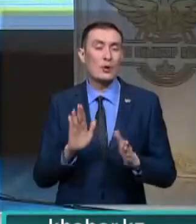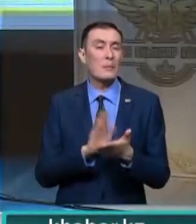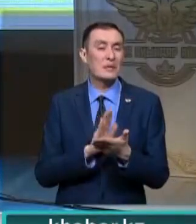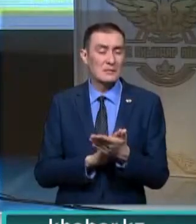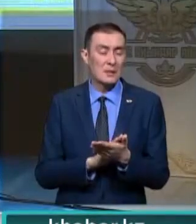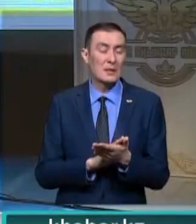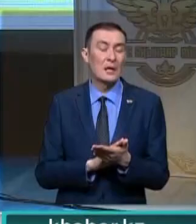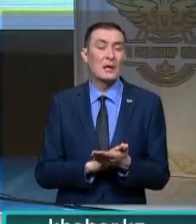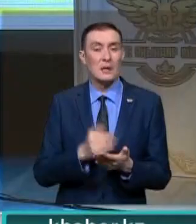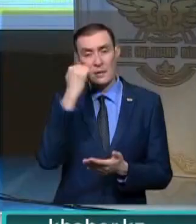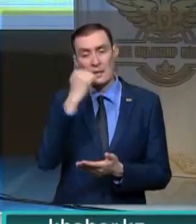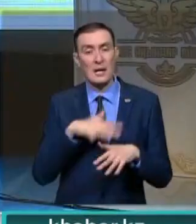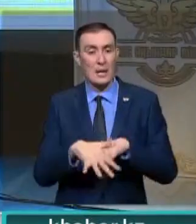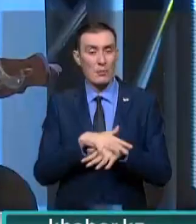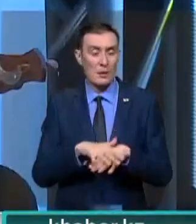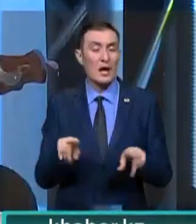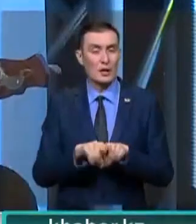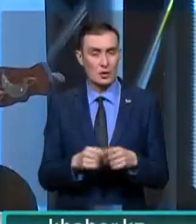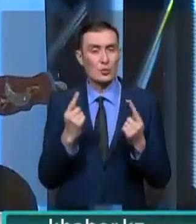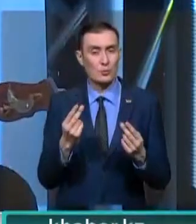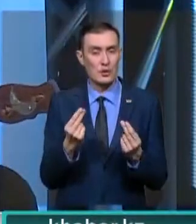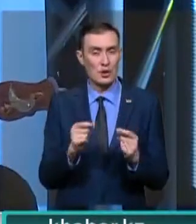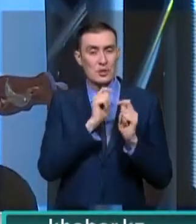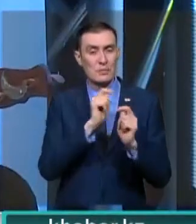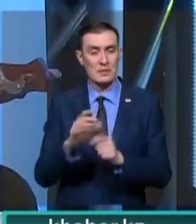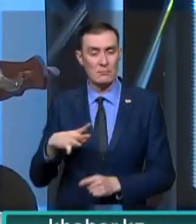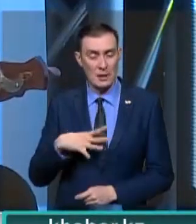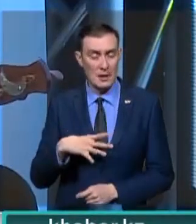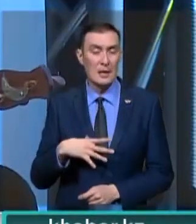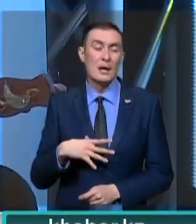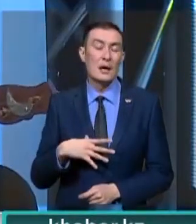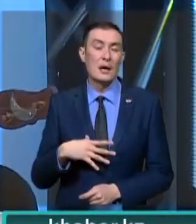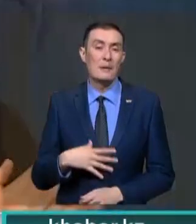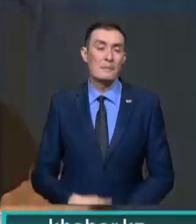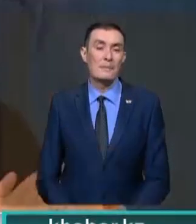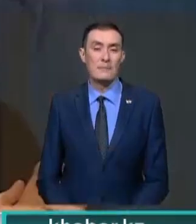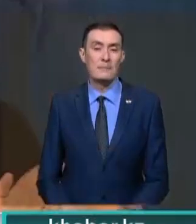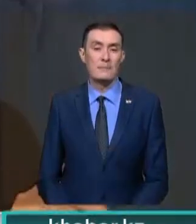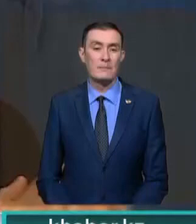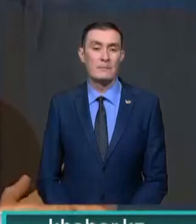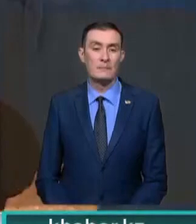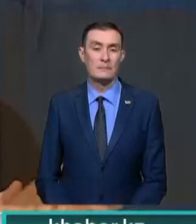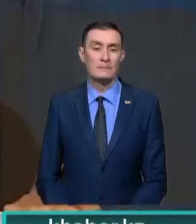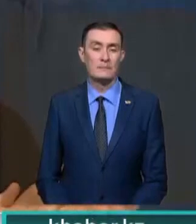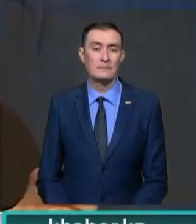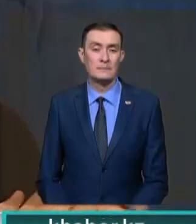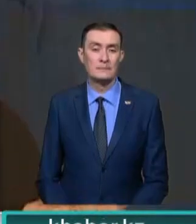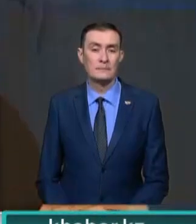менты и признание благодарной публики но и солидные денежные призы и подарки ратмира у baker айдарбек нургалиев итоги